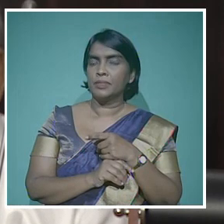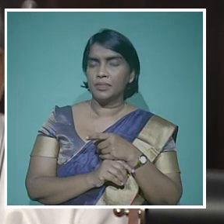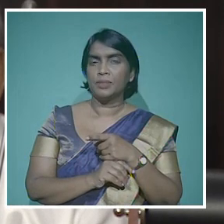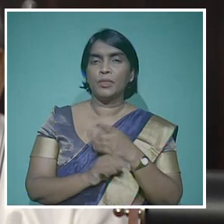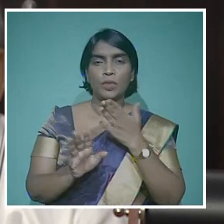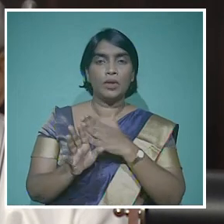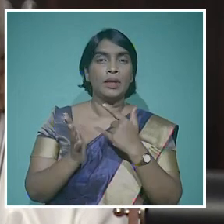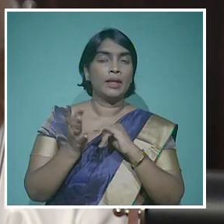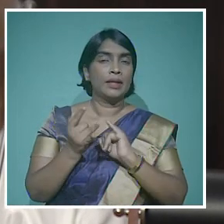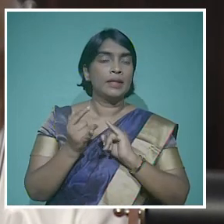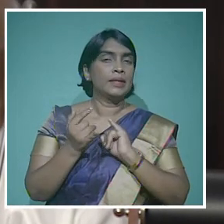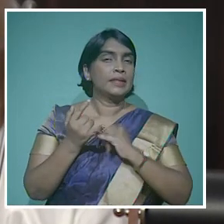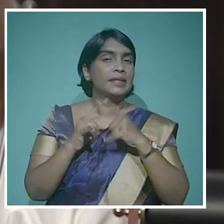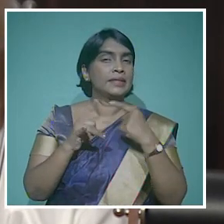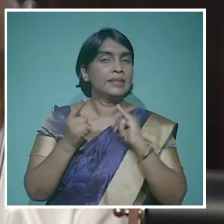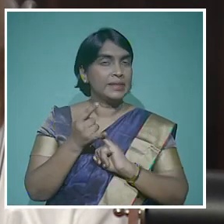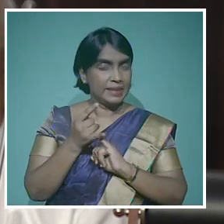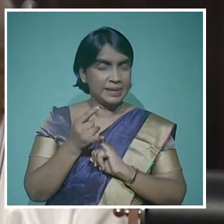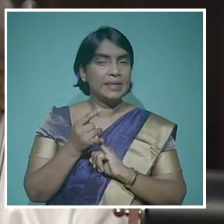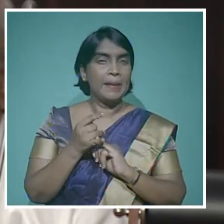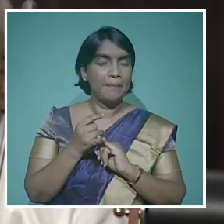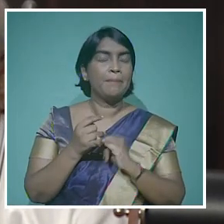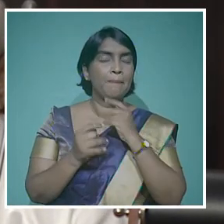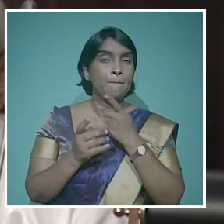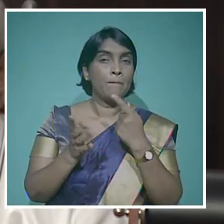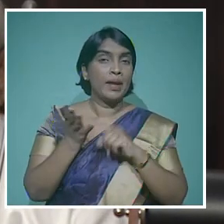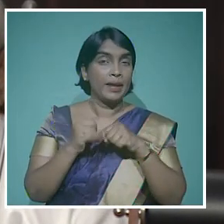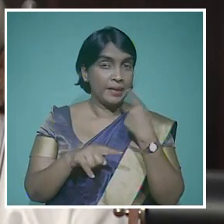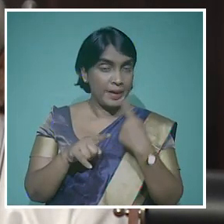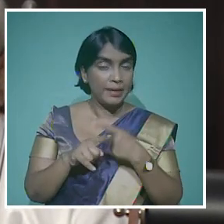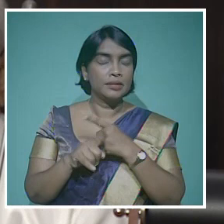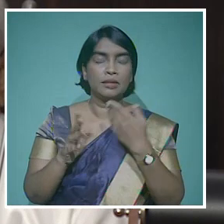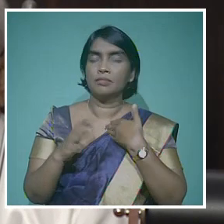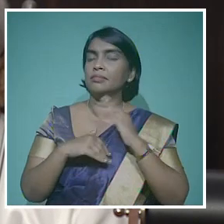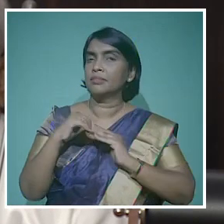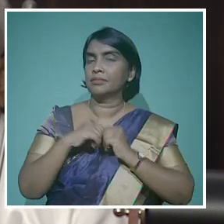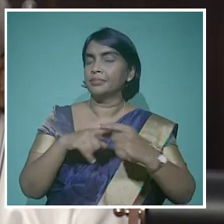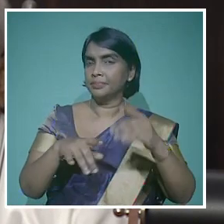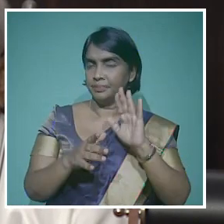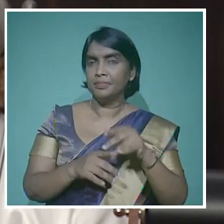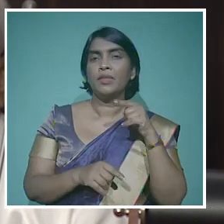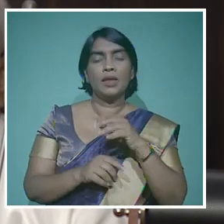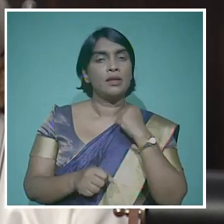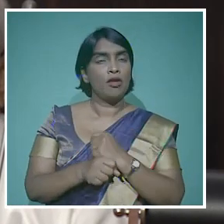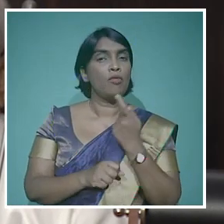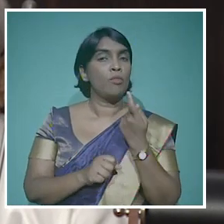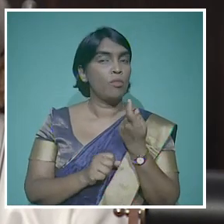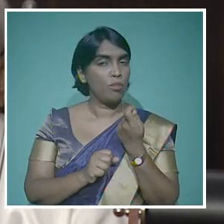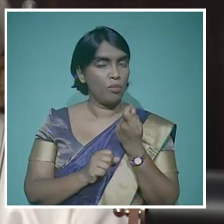මත සෙස් වදු වලට බාධාවක් නොවන පරිදි යෝජිත වදු ප්‍රතිපත්තිය ක්‍රියාත්මක කරනු ඇත. රාජ්‍ය මූල්‍ය